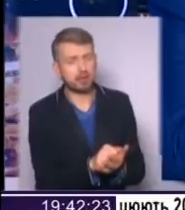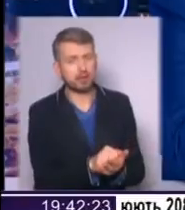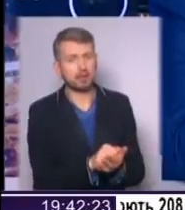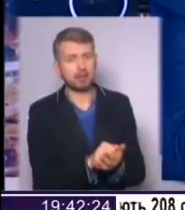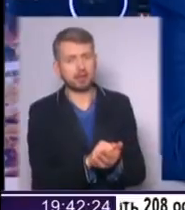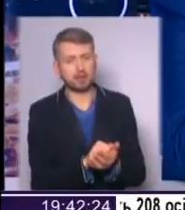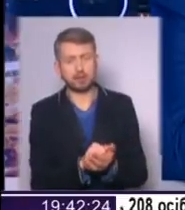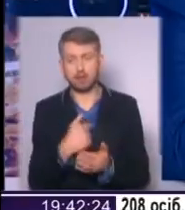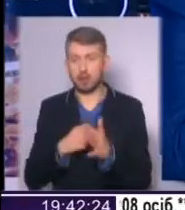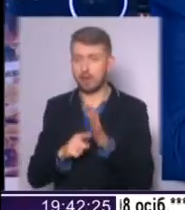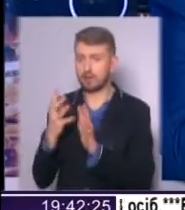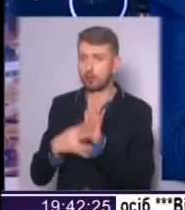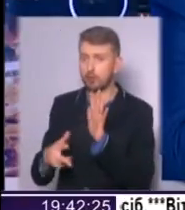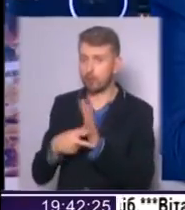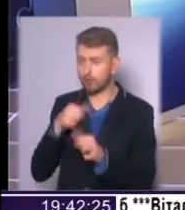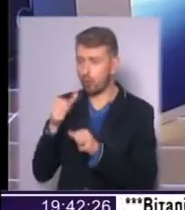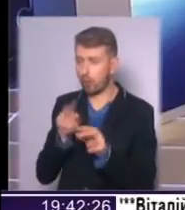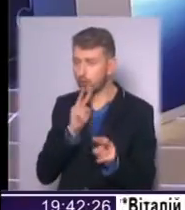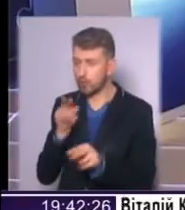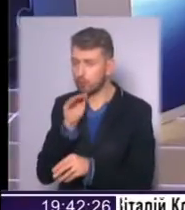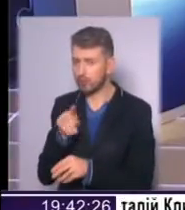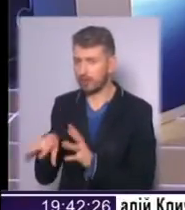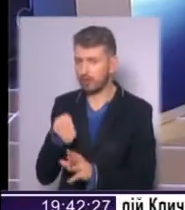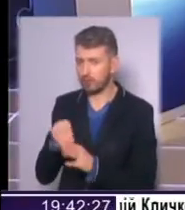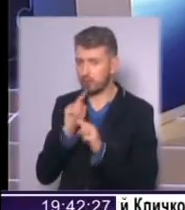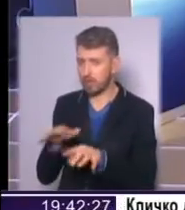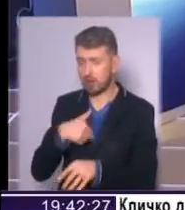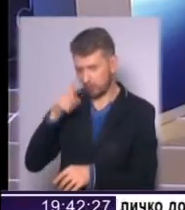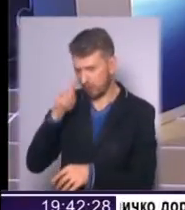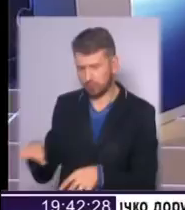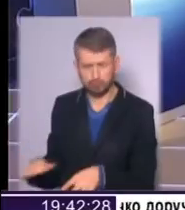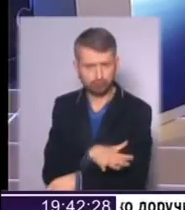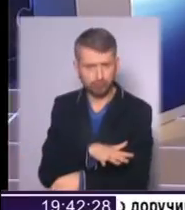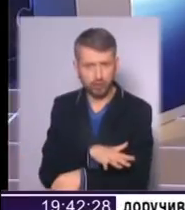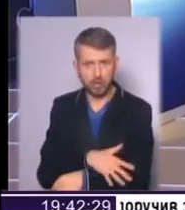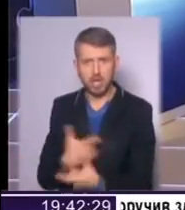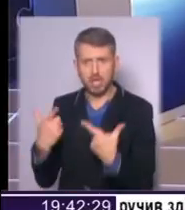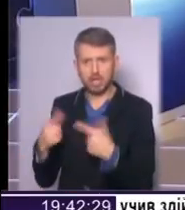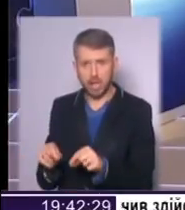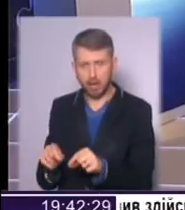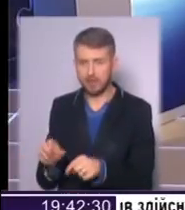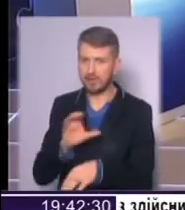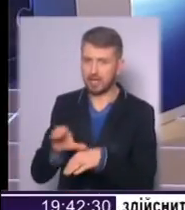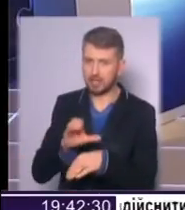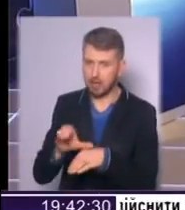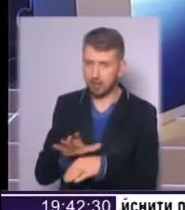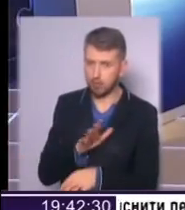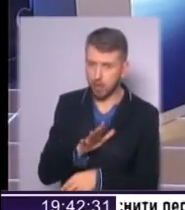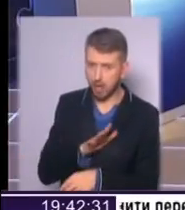Ви зараз займаєтесь... Я з 98-го року стежу професійно за виборами до парламенту. Я знаю чітко, де секретарка була,